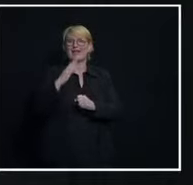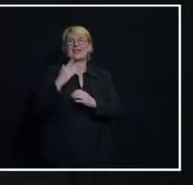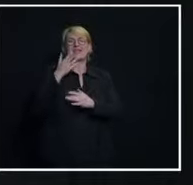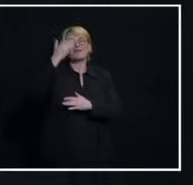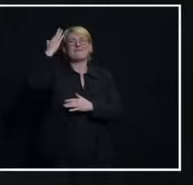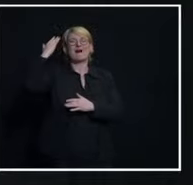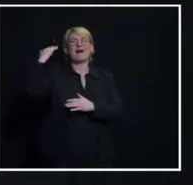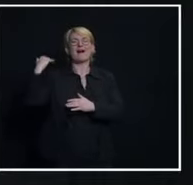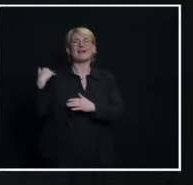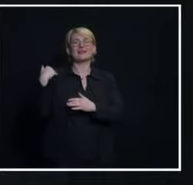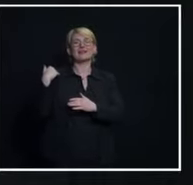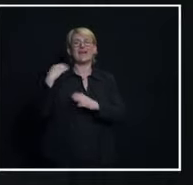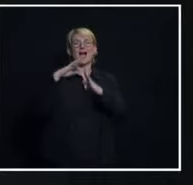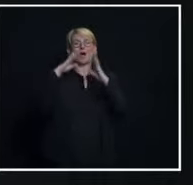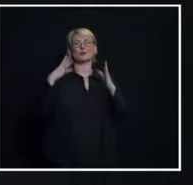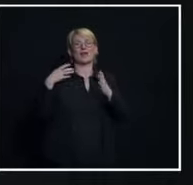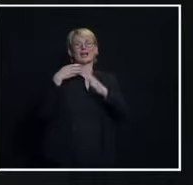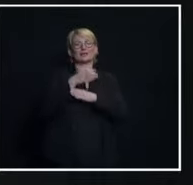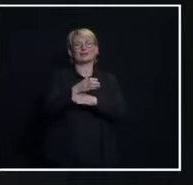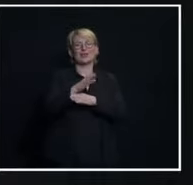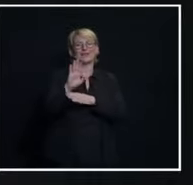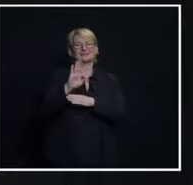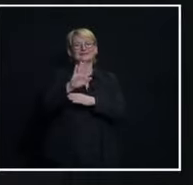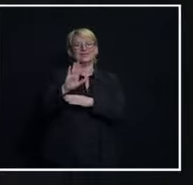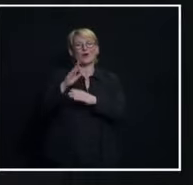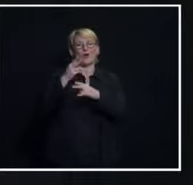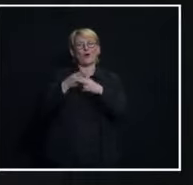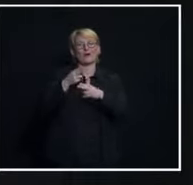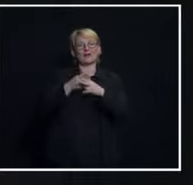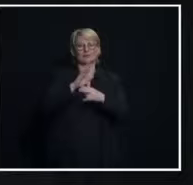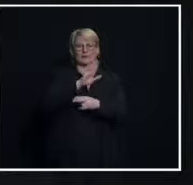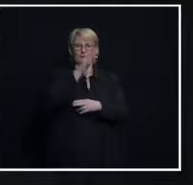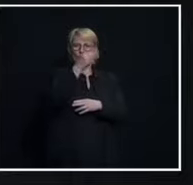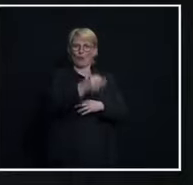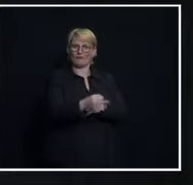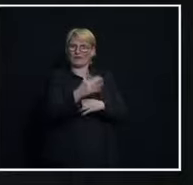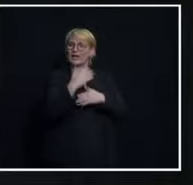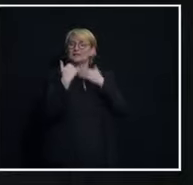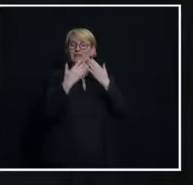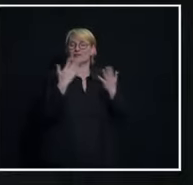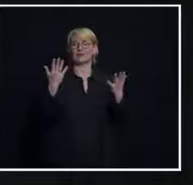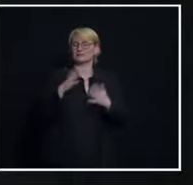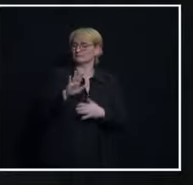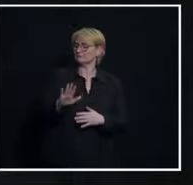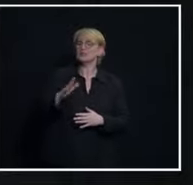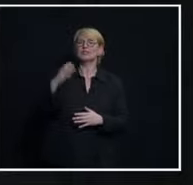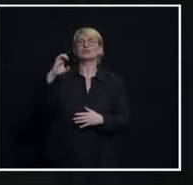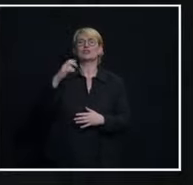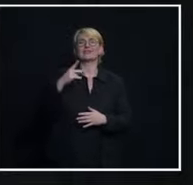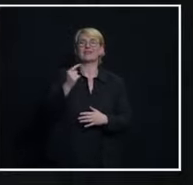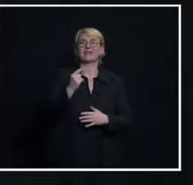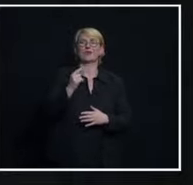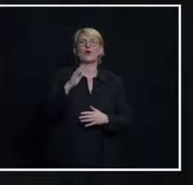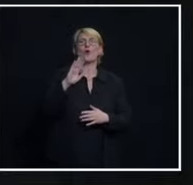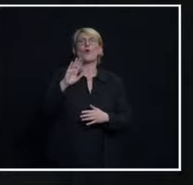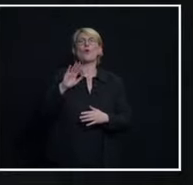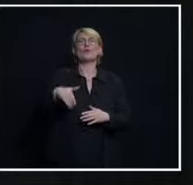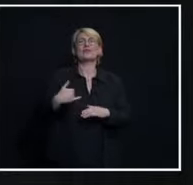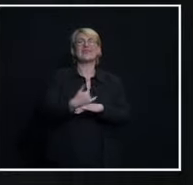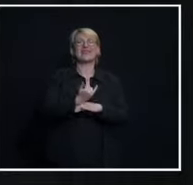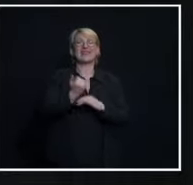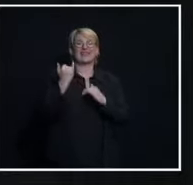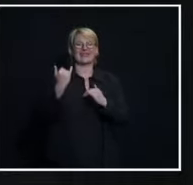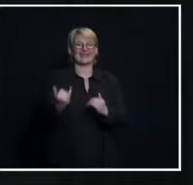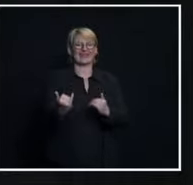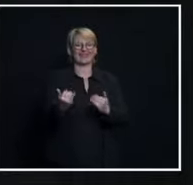Hausangestellten ihres Onkels. Und die wiederum hat in ihrem Dorf erzählt, dass Charlotte ihr uneheliches Kind sei. Nur